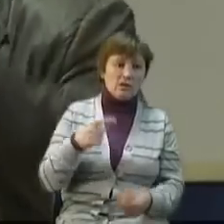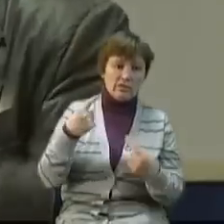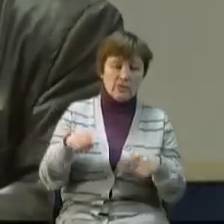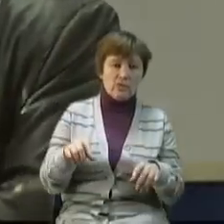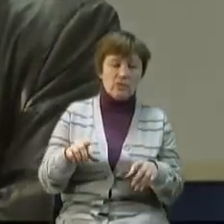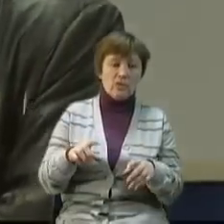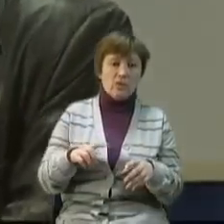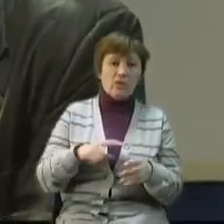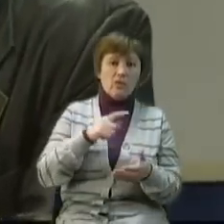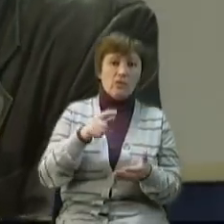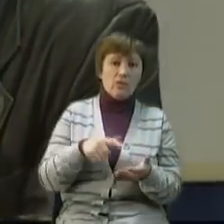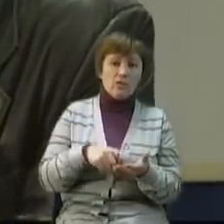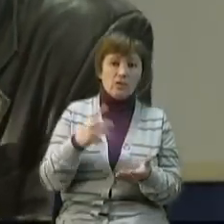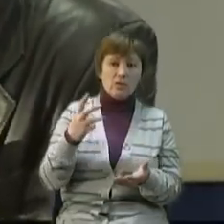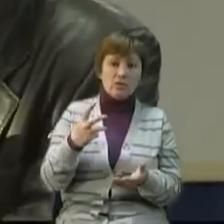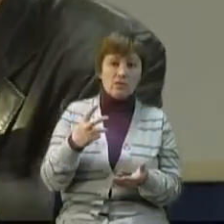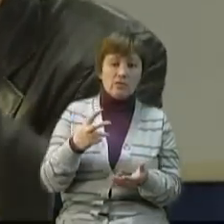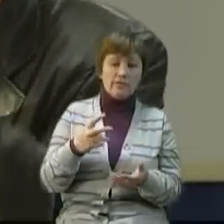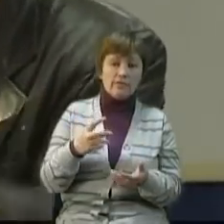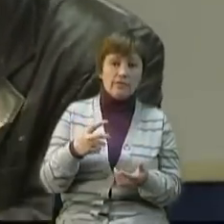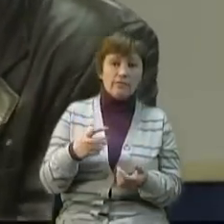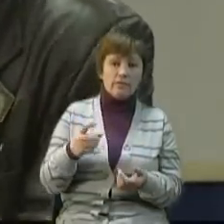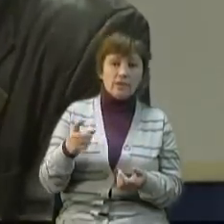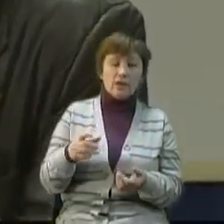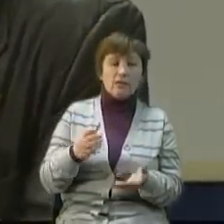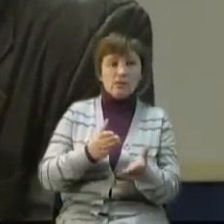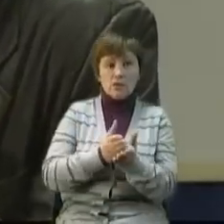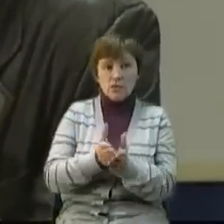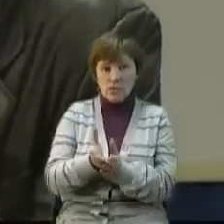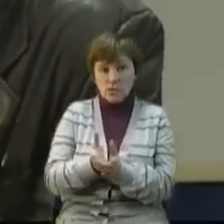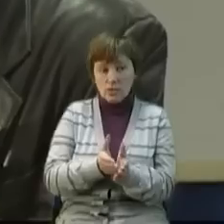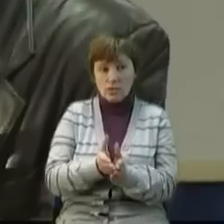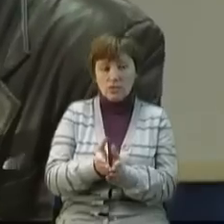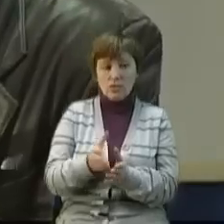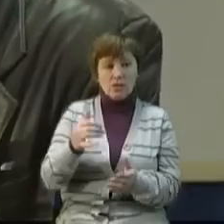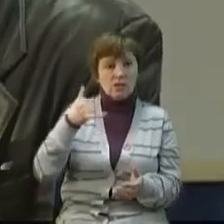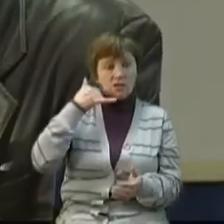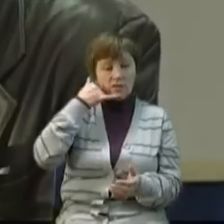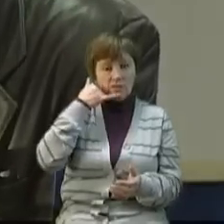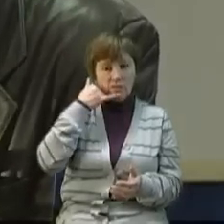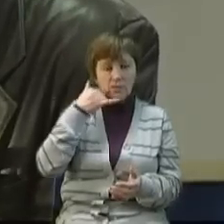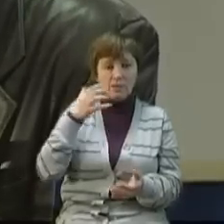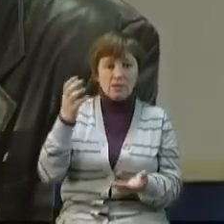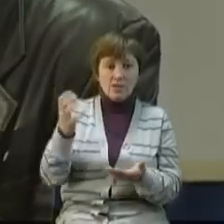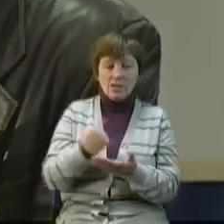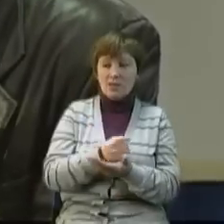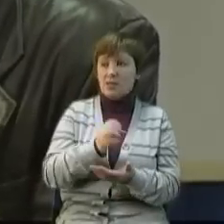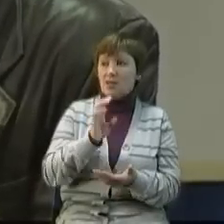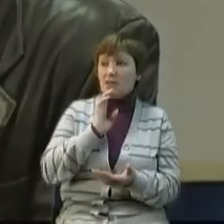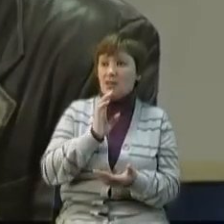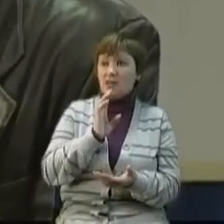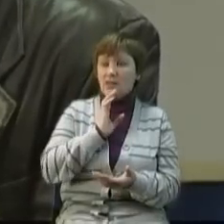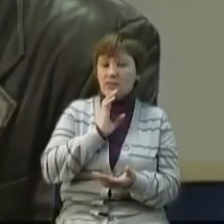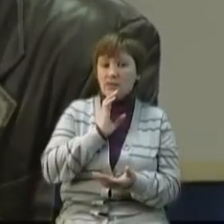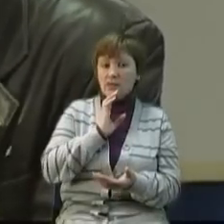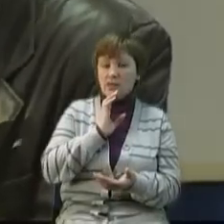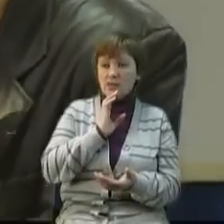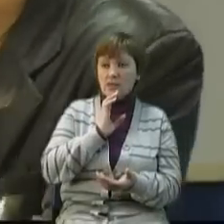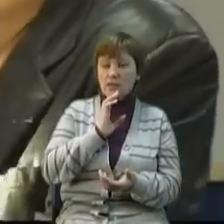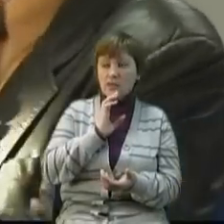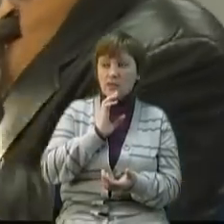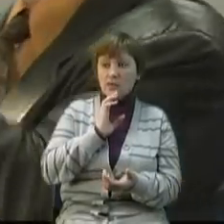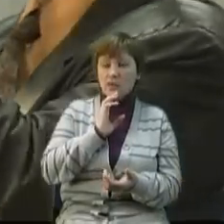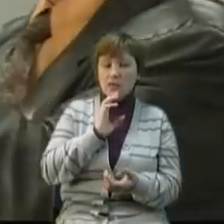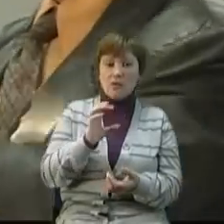там 3 часа езды, и я уже там служу, и мне звонят, нашли девочку, прибило